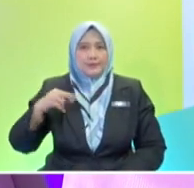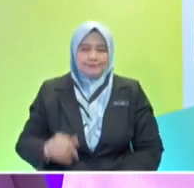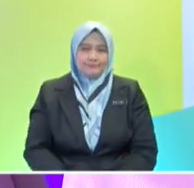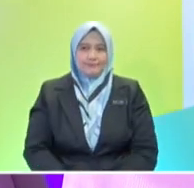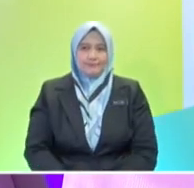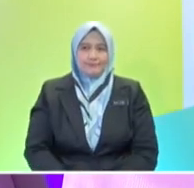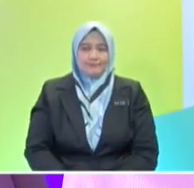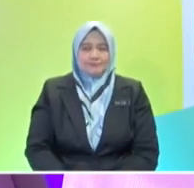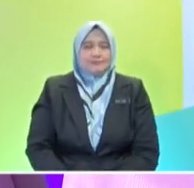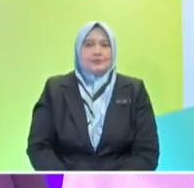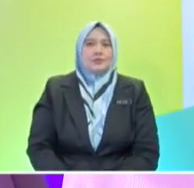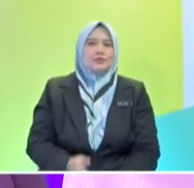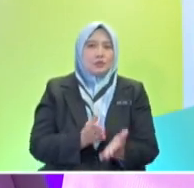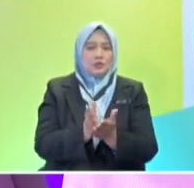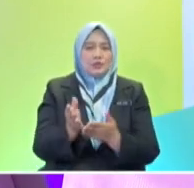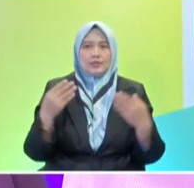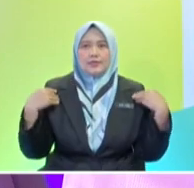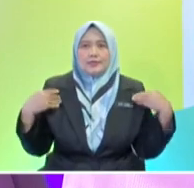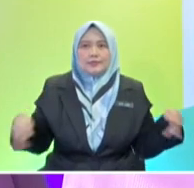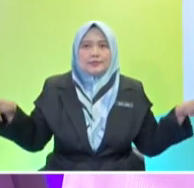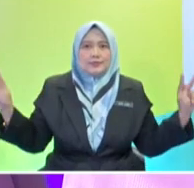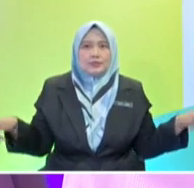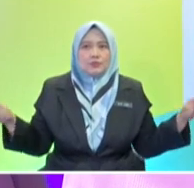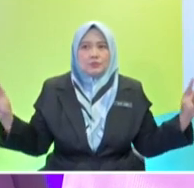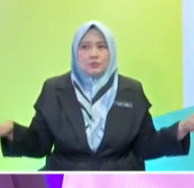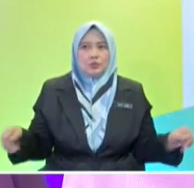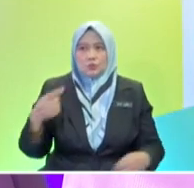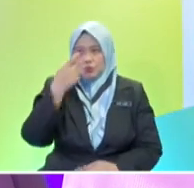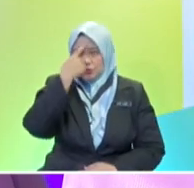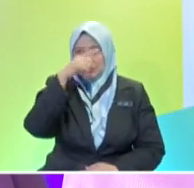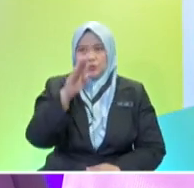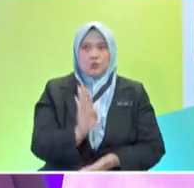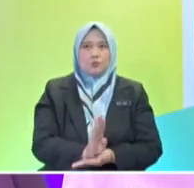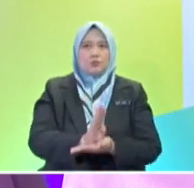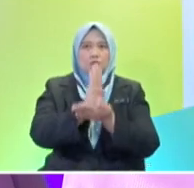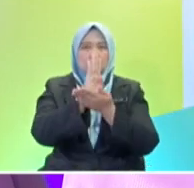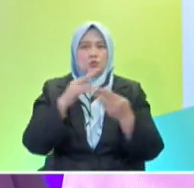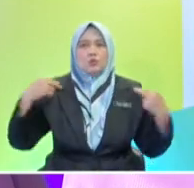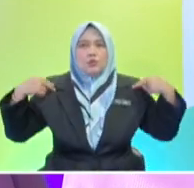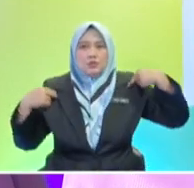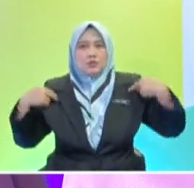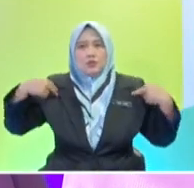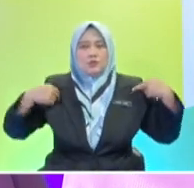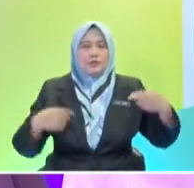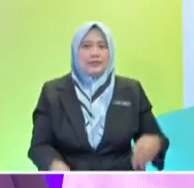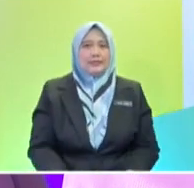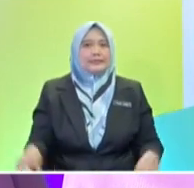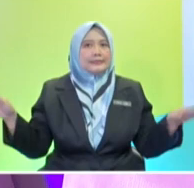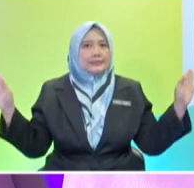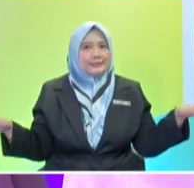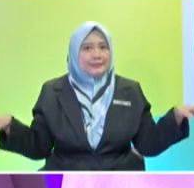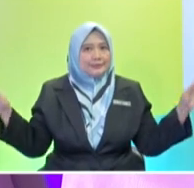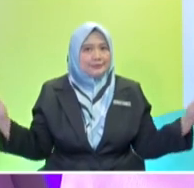ni mesti cikgu Atal agak ada kata tadi, kalau kepak mestilah untuk membantu haiwan